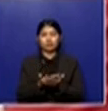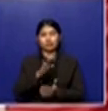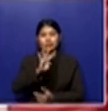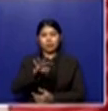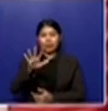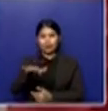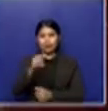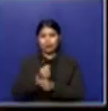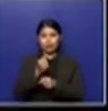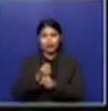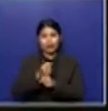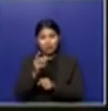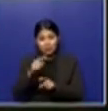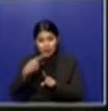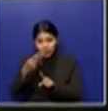ทำงานก ี่ เด ือ น ป